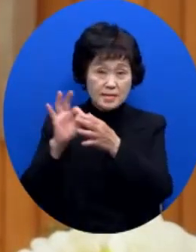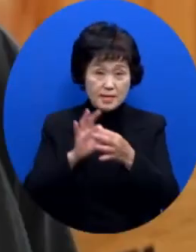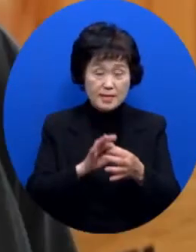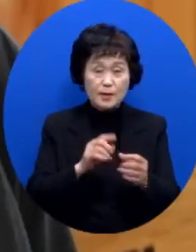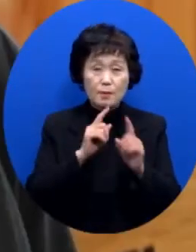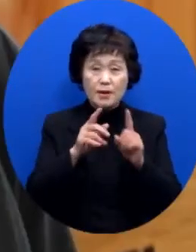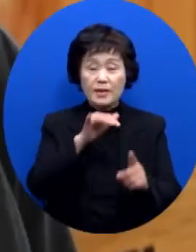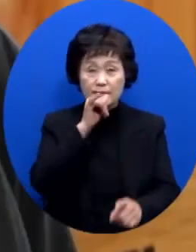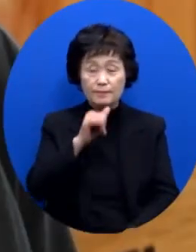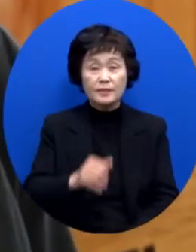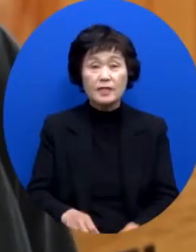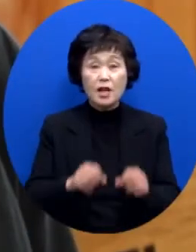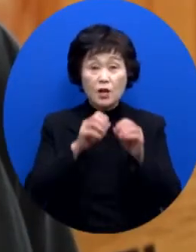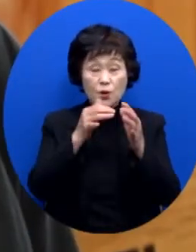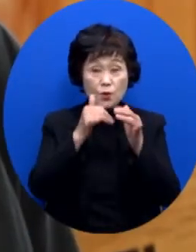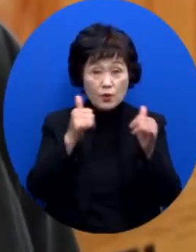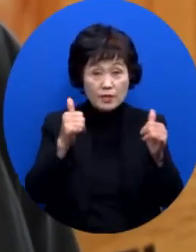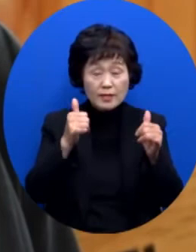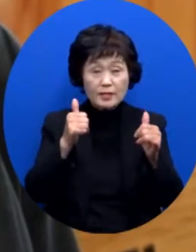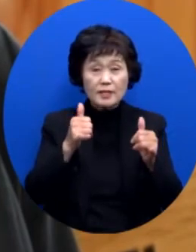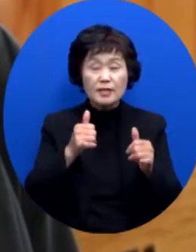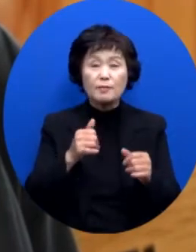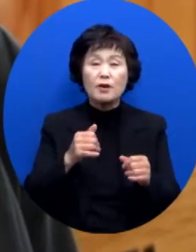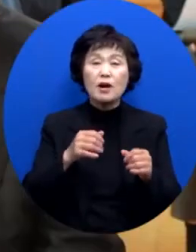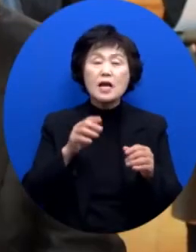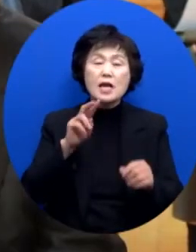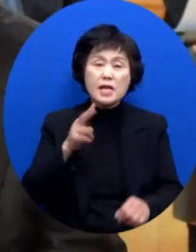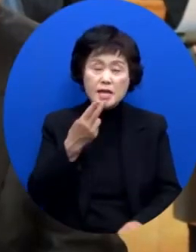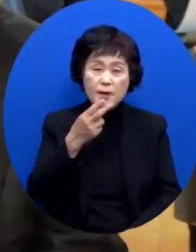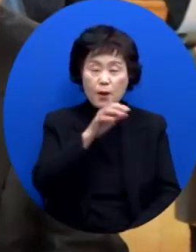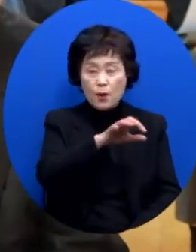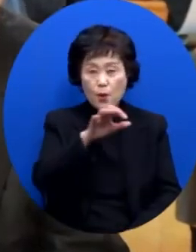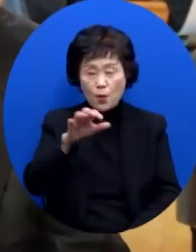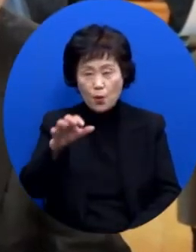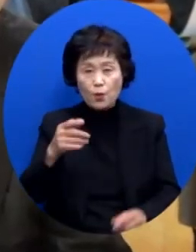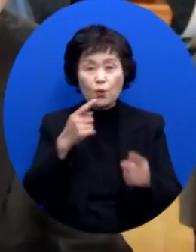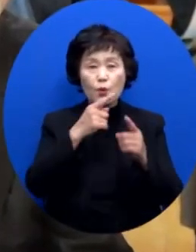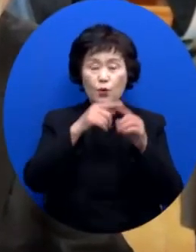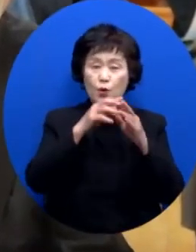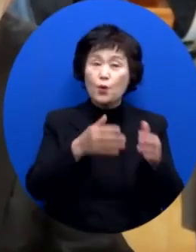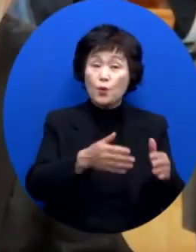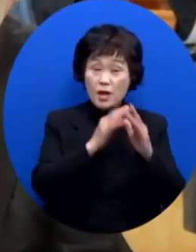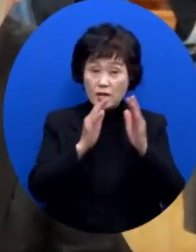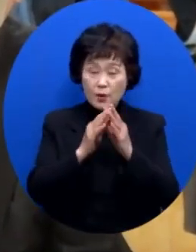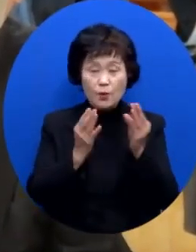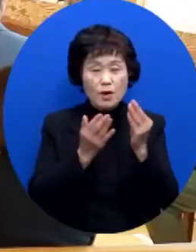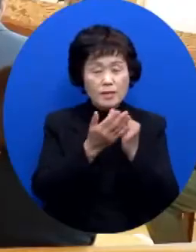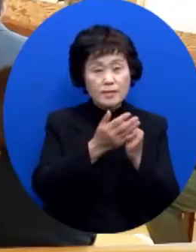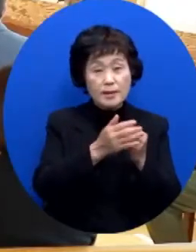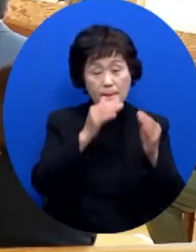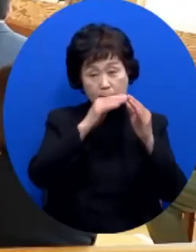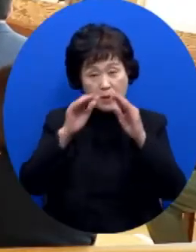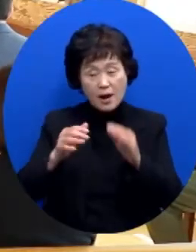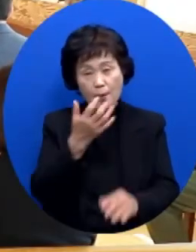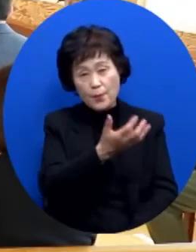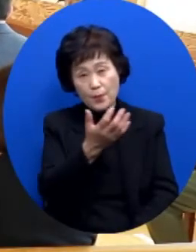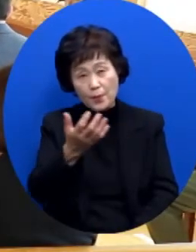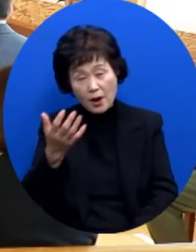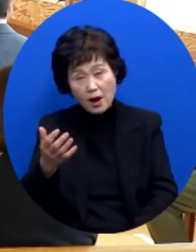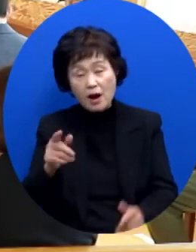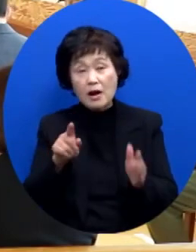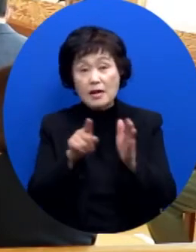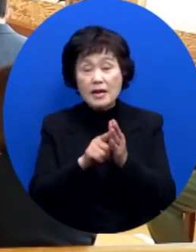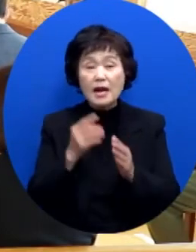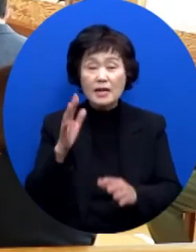호남지역 선교역사 초기 200여 곳 이상의 교회 개척과 섬마을 순애 사역 등을 감당 하다 1984년